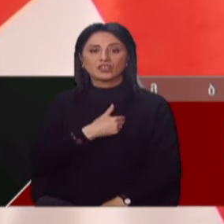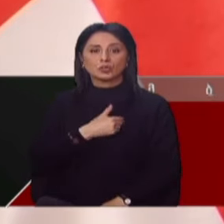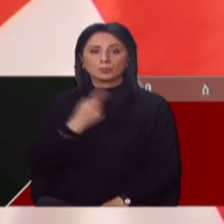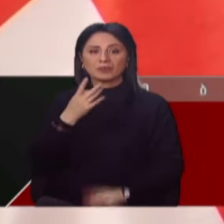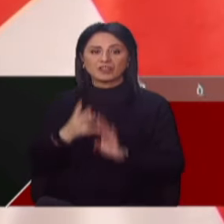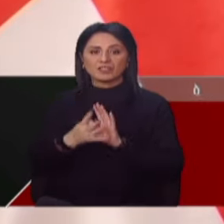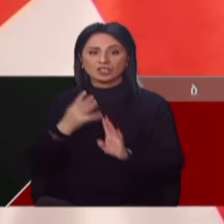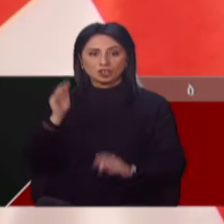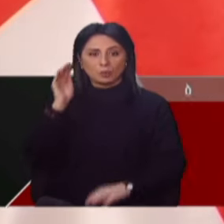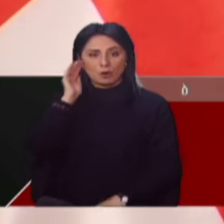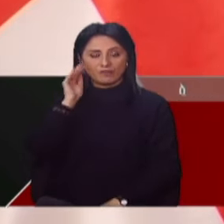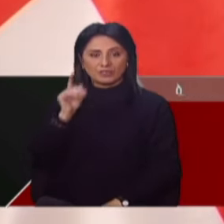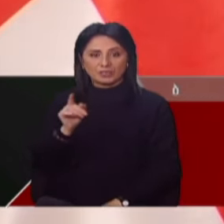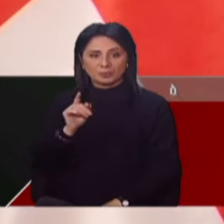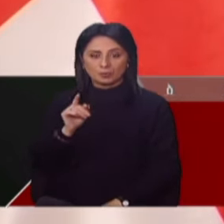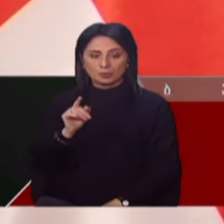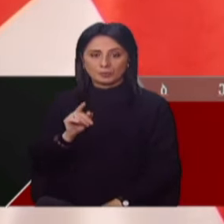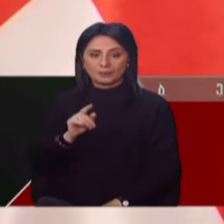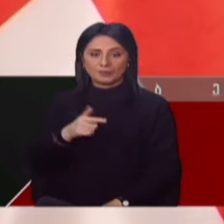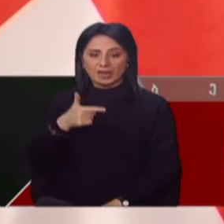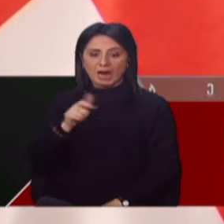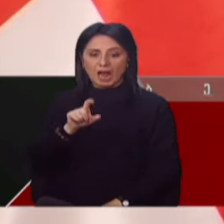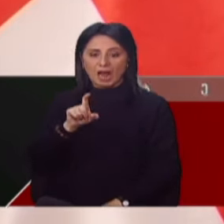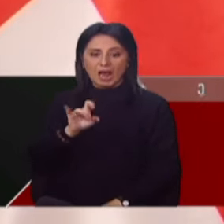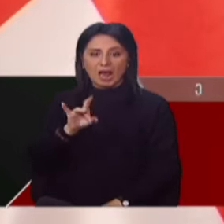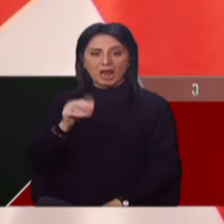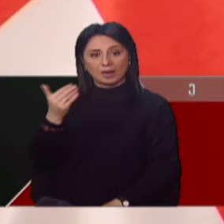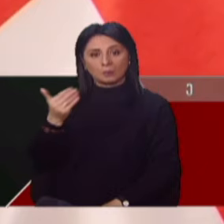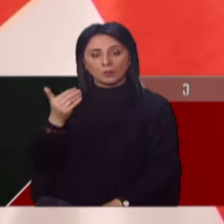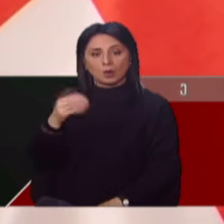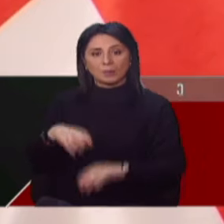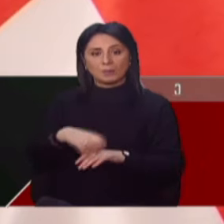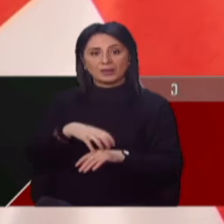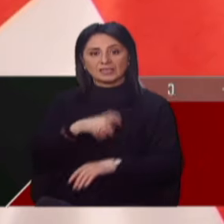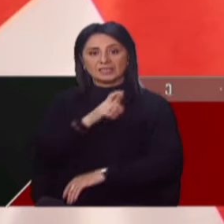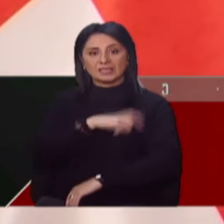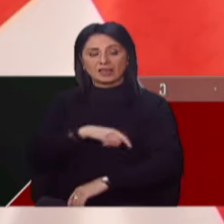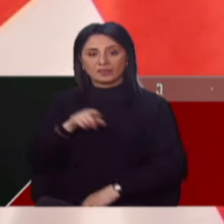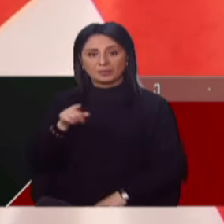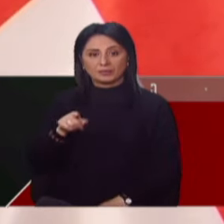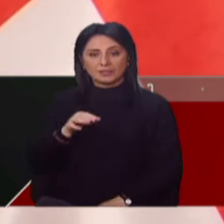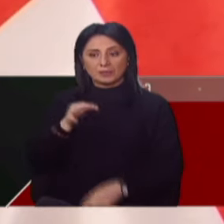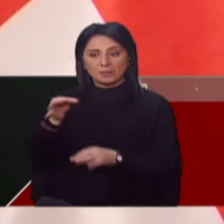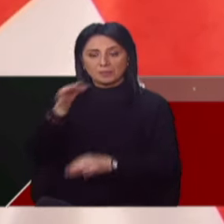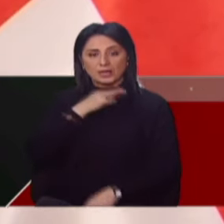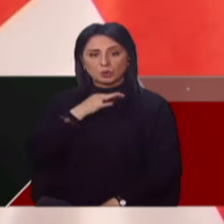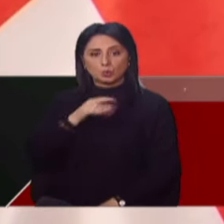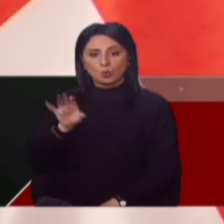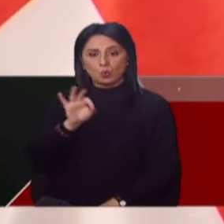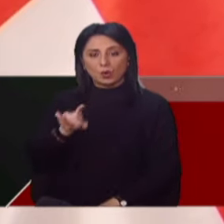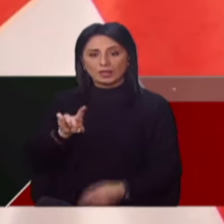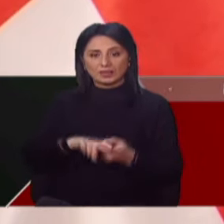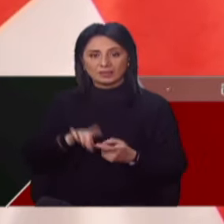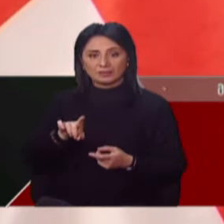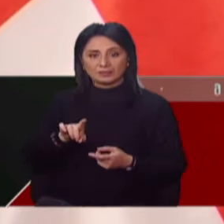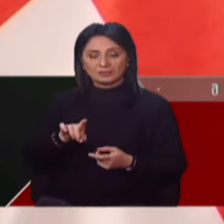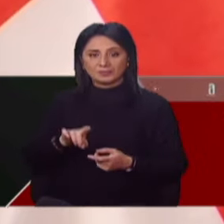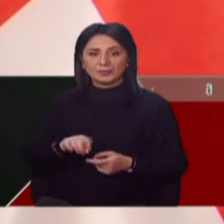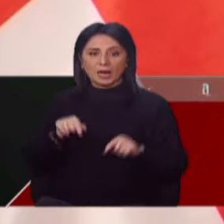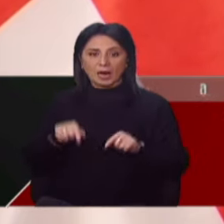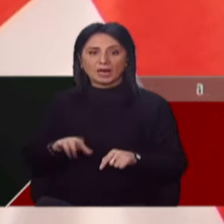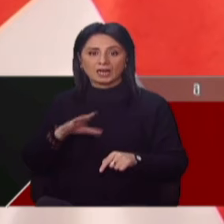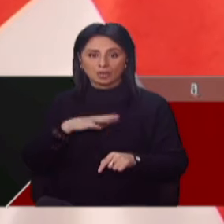პირველ რიგში მოვისმინო გიორგი გახარიას და მისი პარტიის წევრების პასუხი ამის თაობაზე.